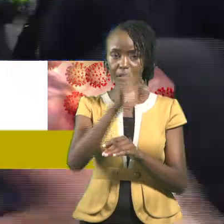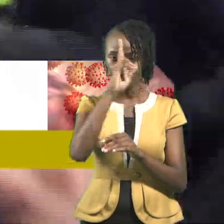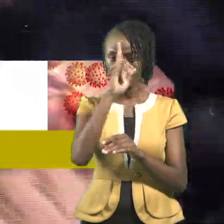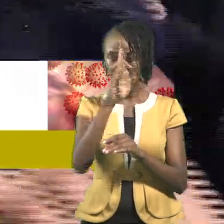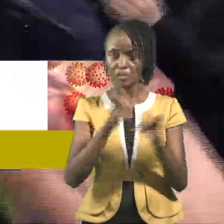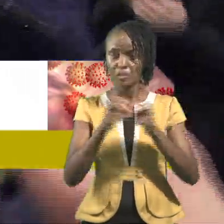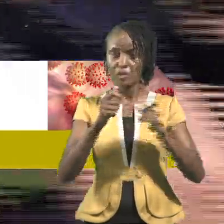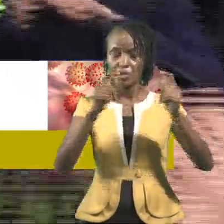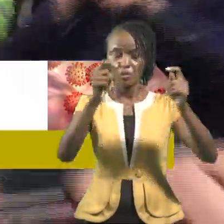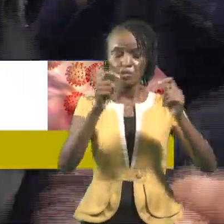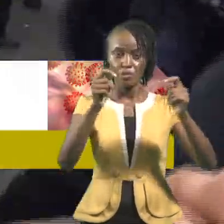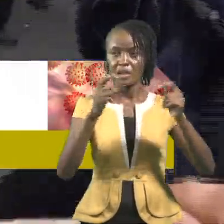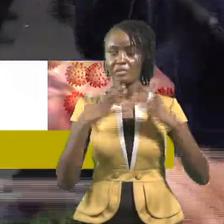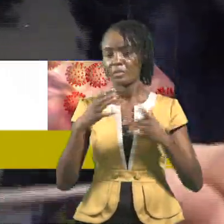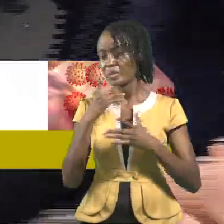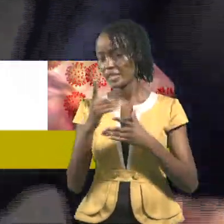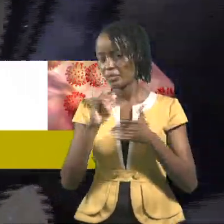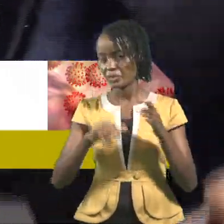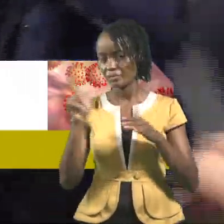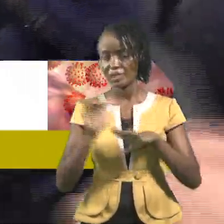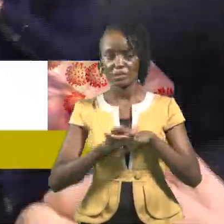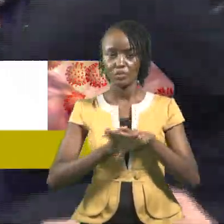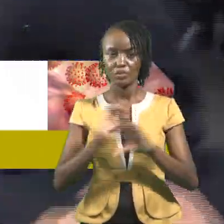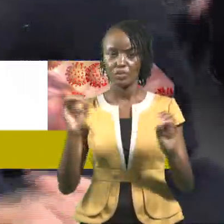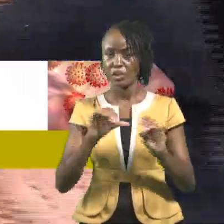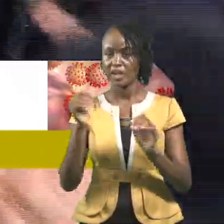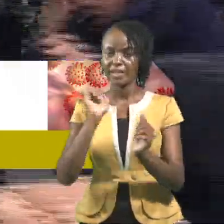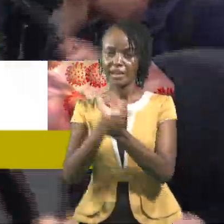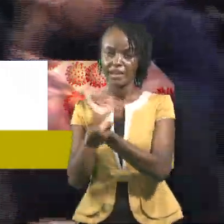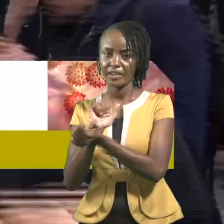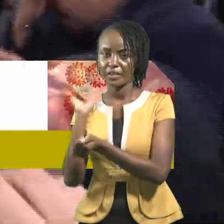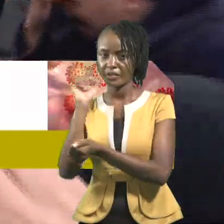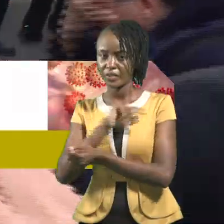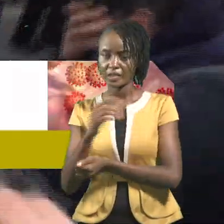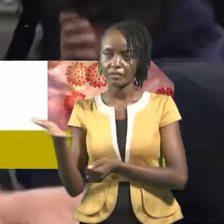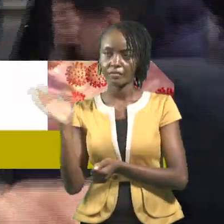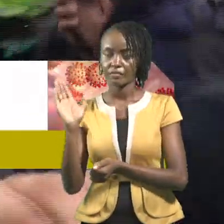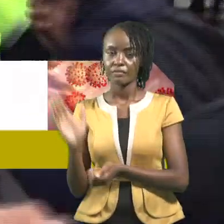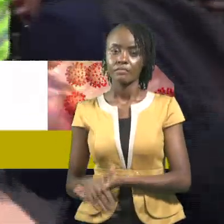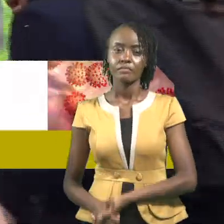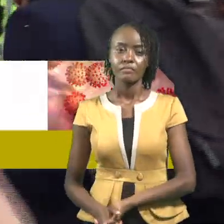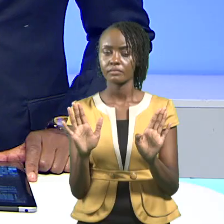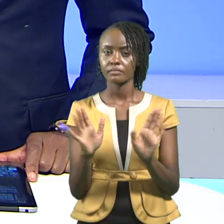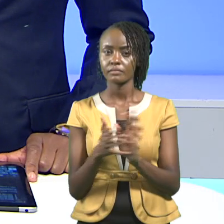ambalo wengi wanalipinga vikali. Wengi wametiwa nguvuni katika pilka hizo. Tazama.